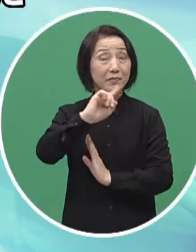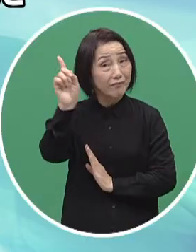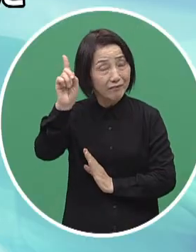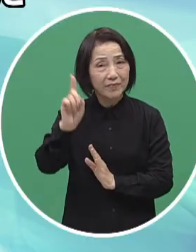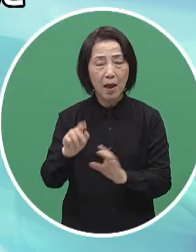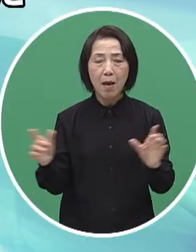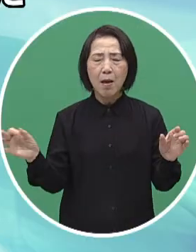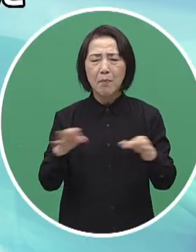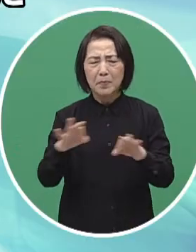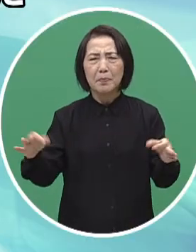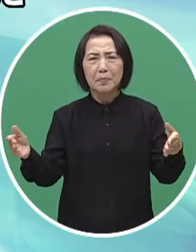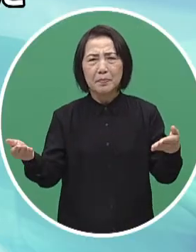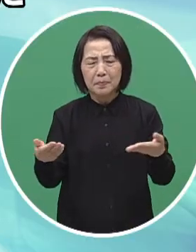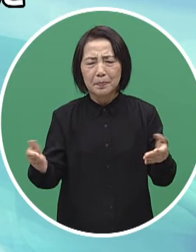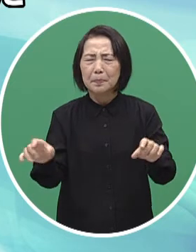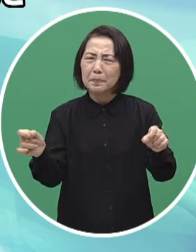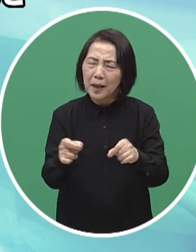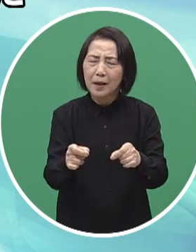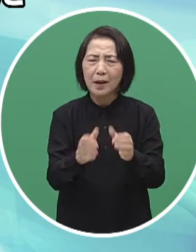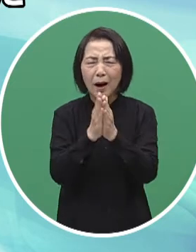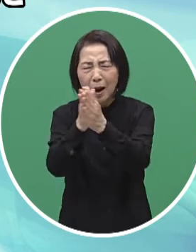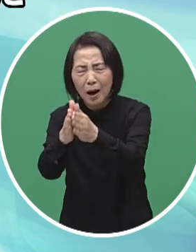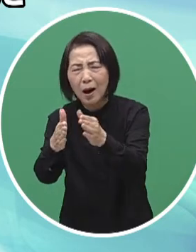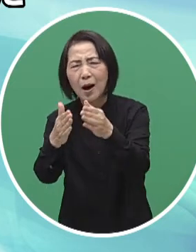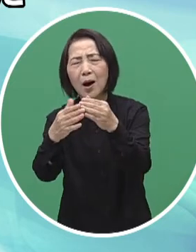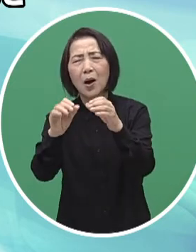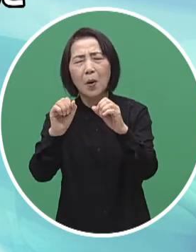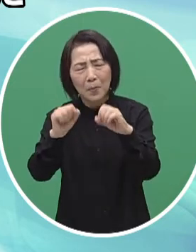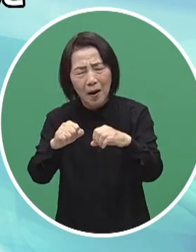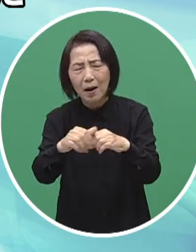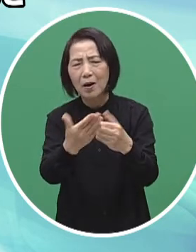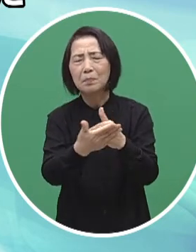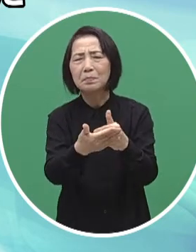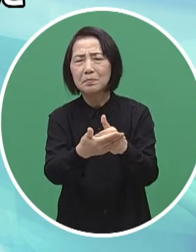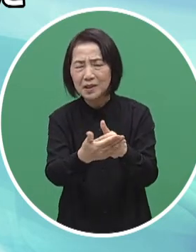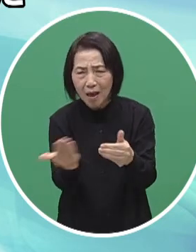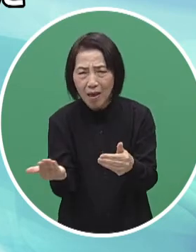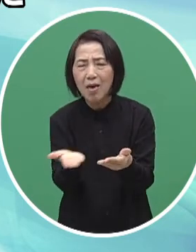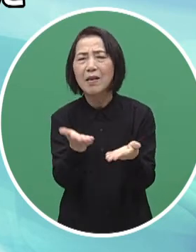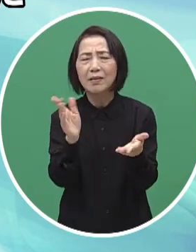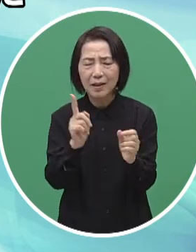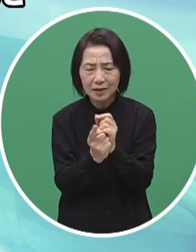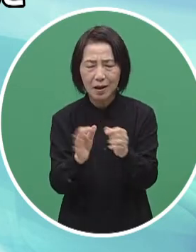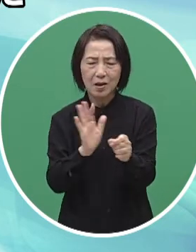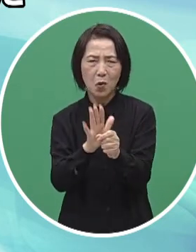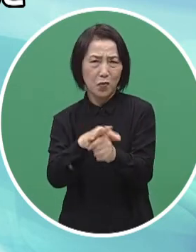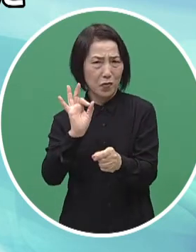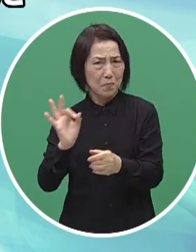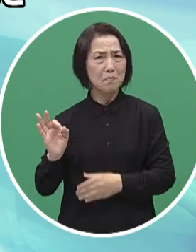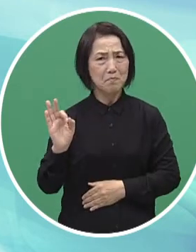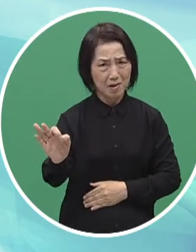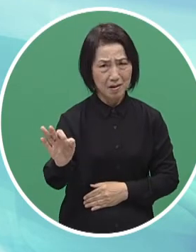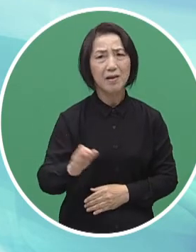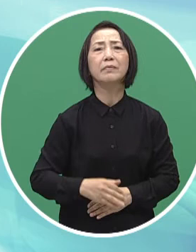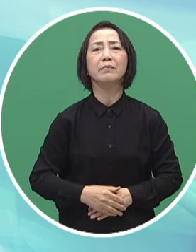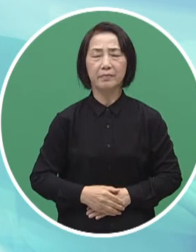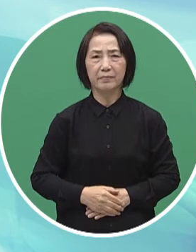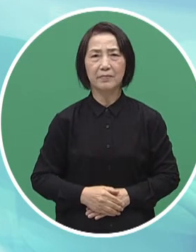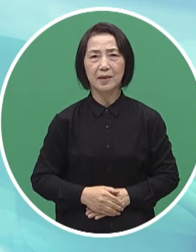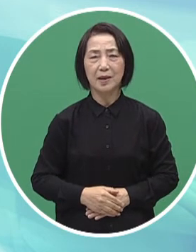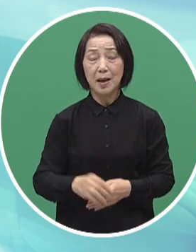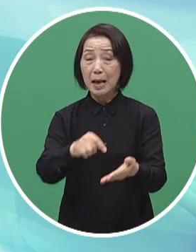県では営業時間短縮の要請に応じていただいた対象区域の飲食店に協力金を支給します